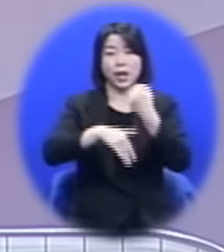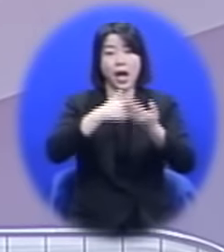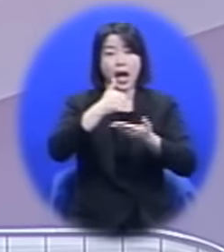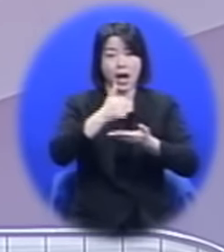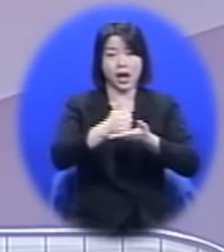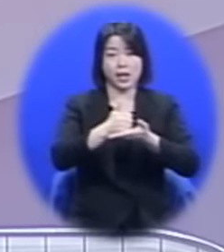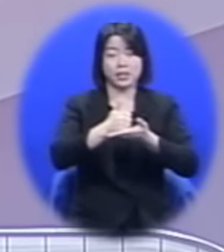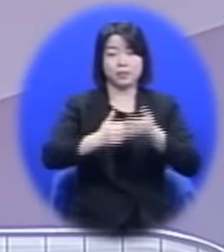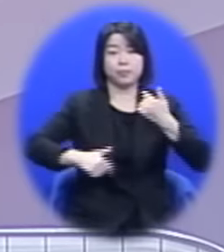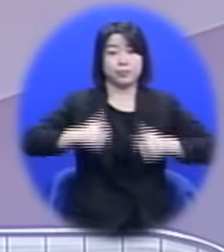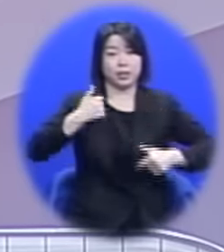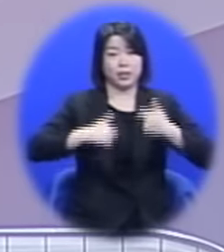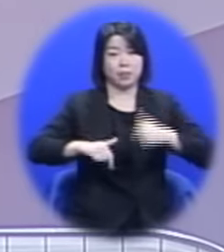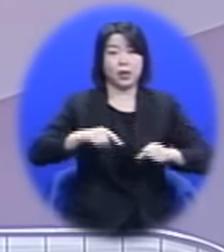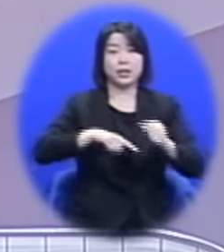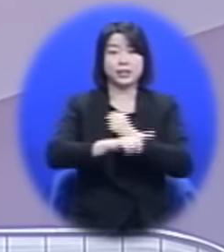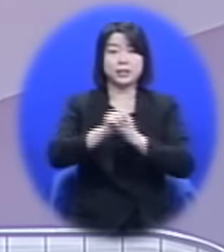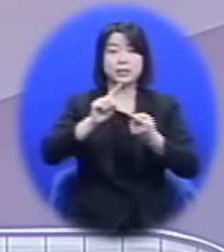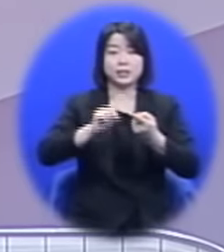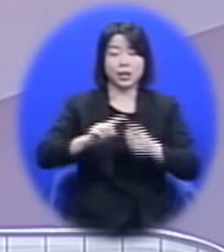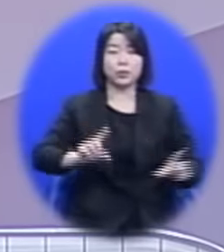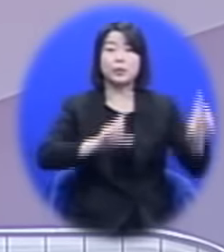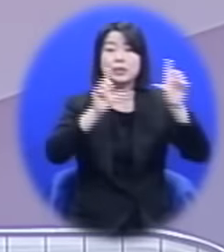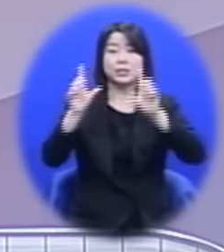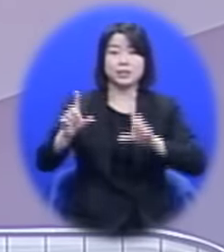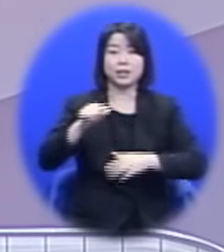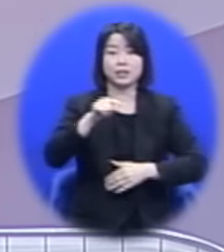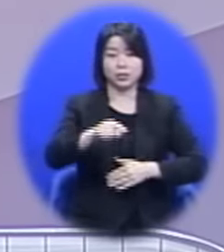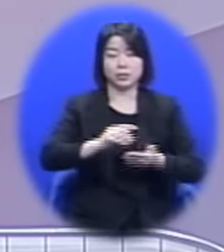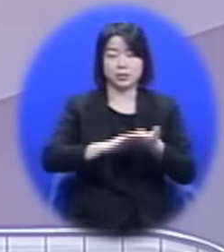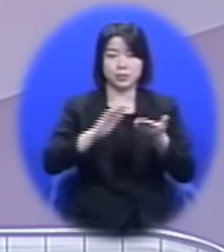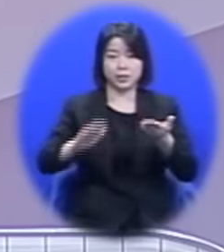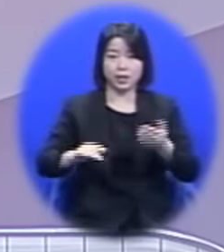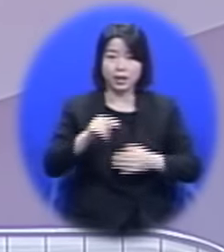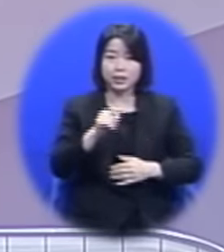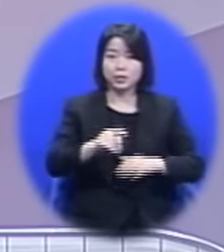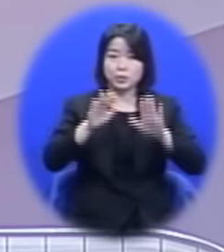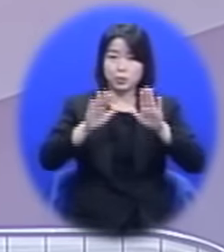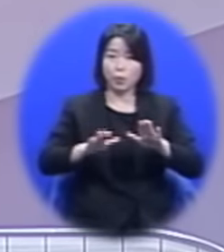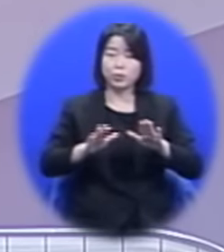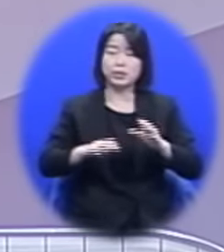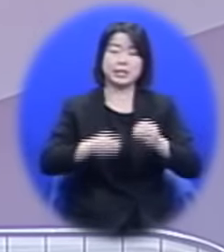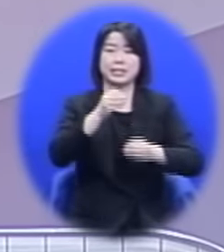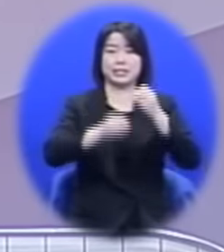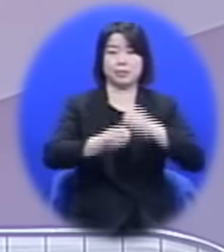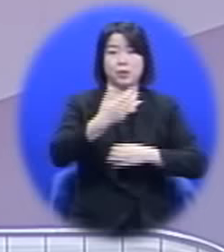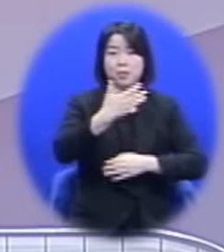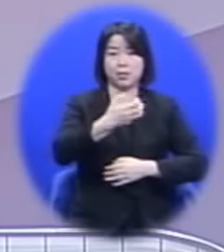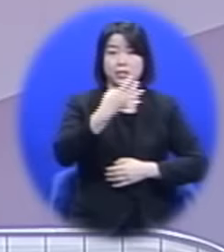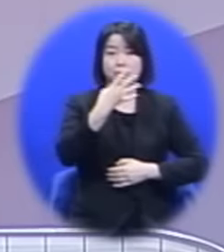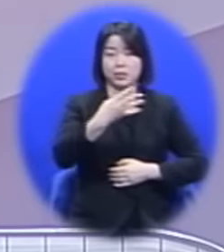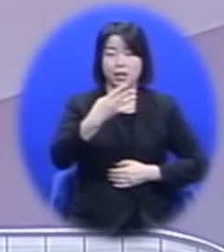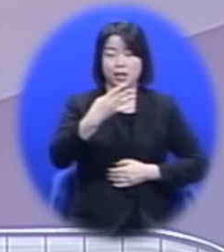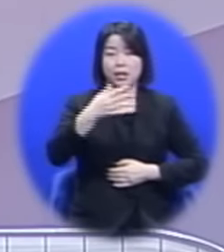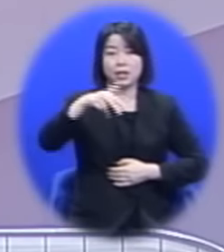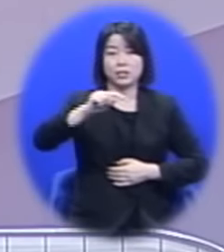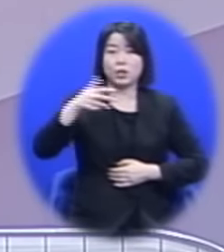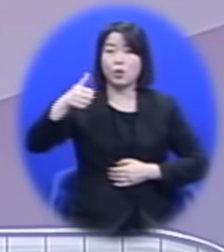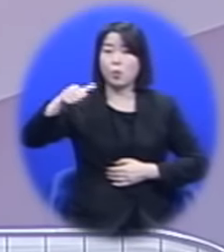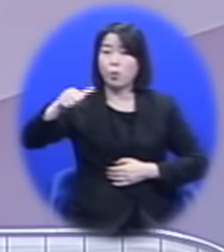하나님의 기뻐하는 뜻대로 사는 거예요. 그것을 오늘 이 시편 84편